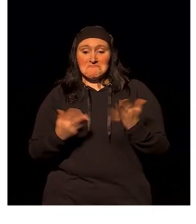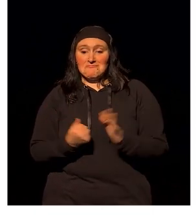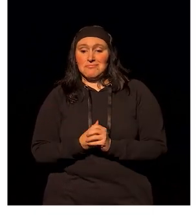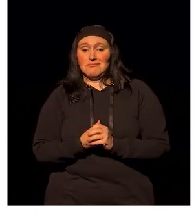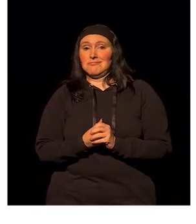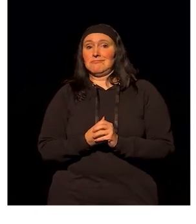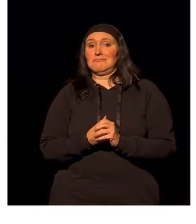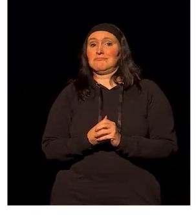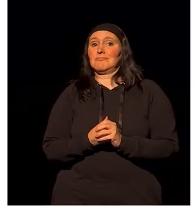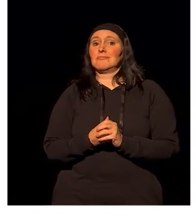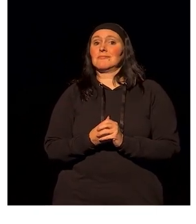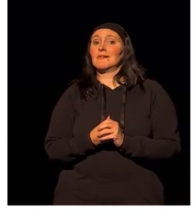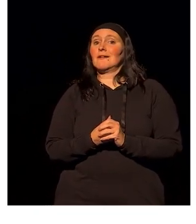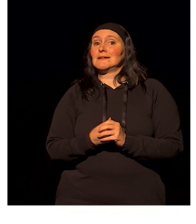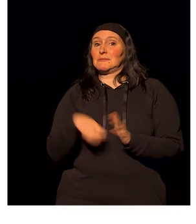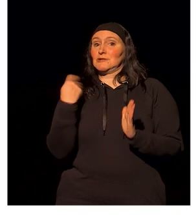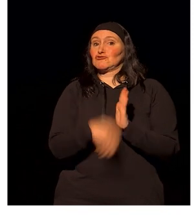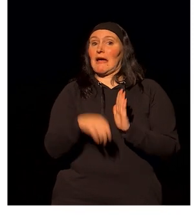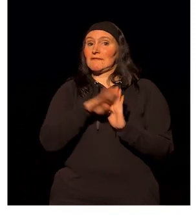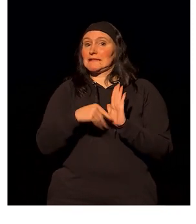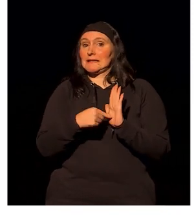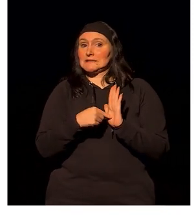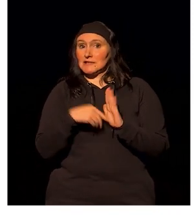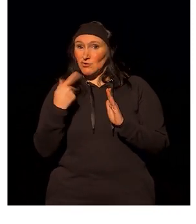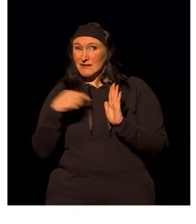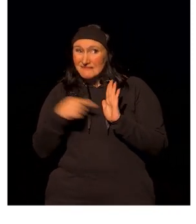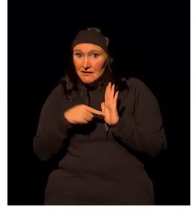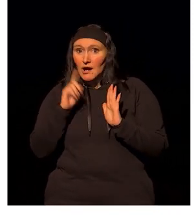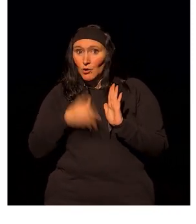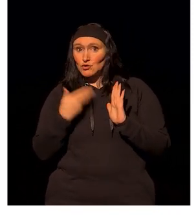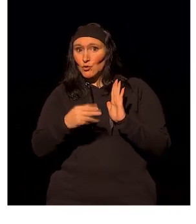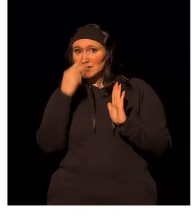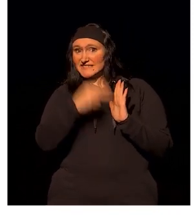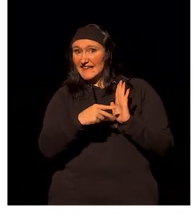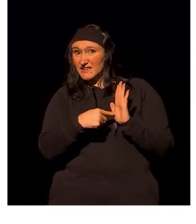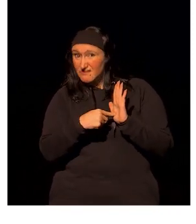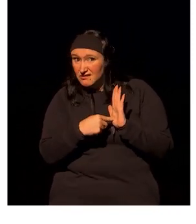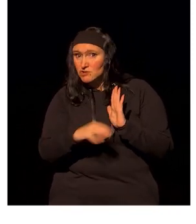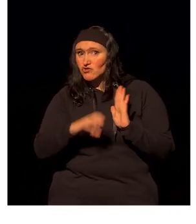dieser Stelle auch nicht sehr, weil ich das Gefühl habe, dass es